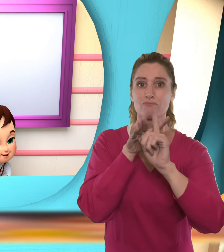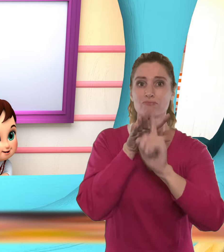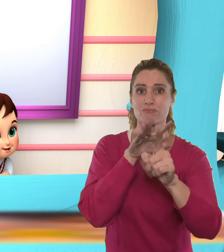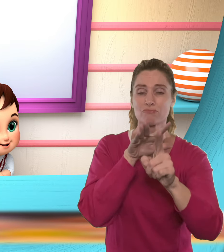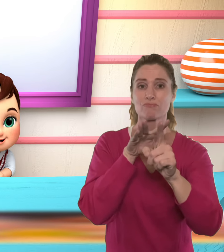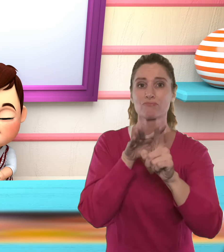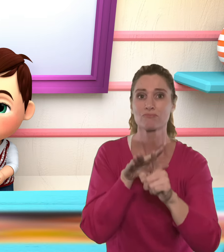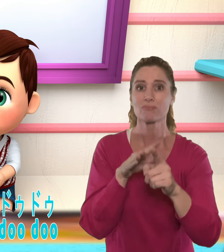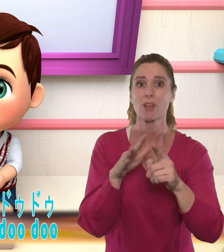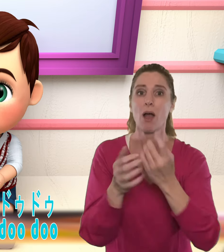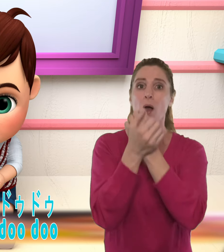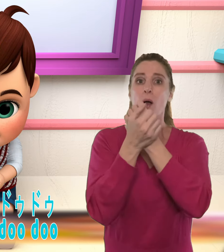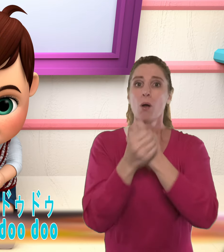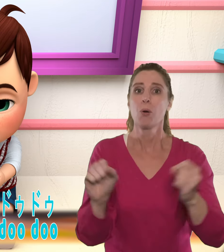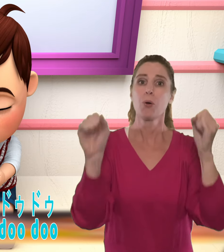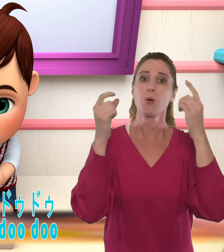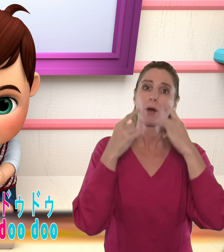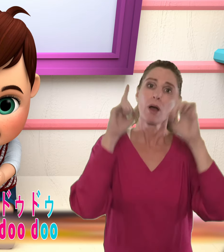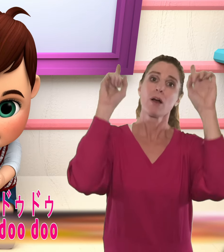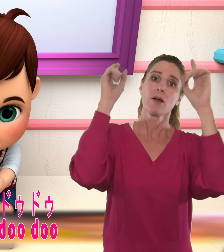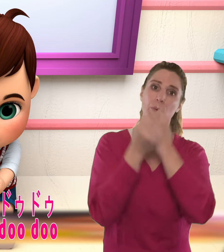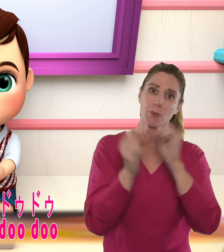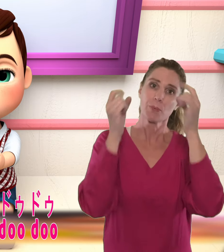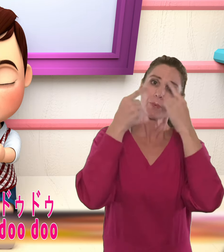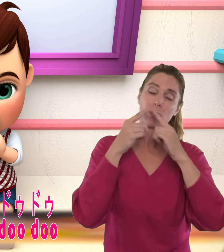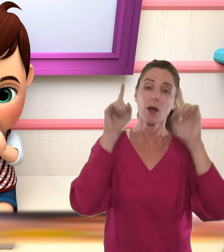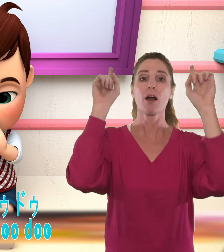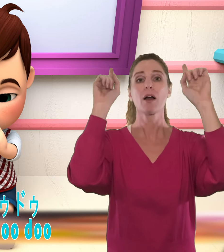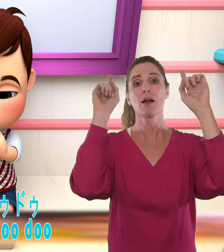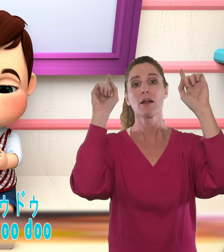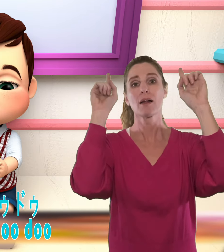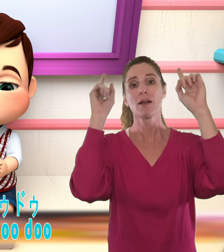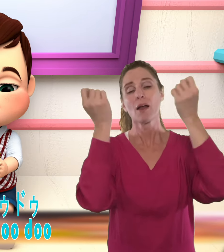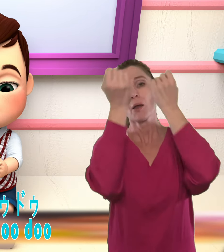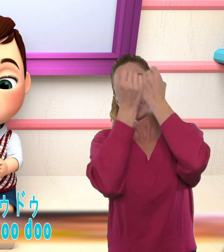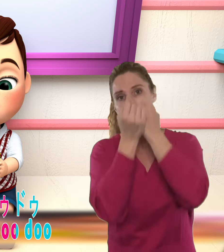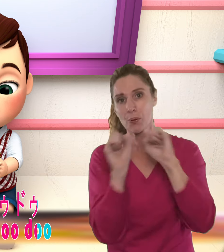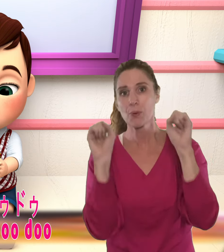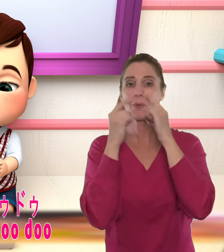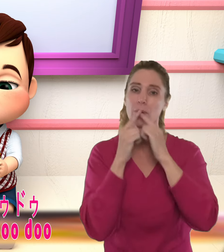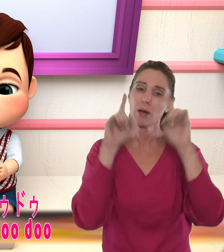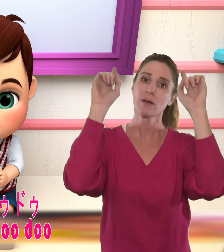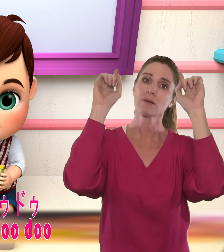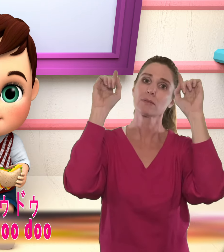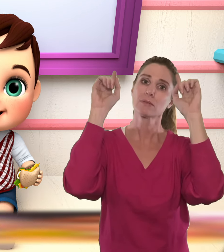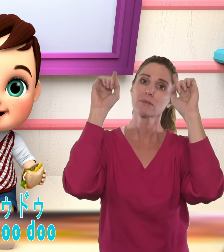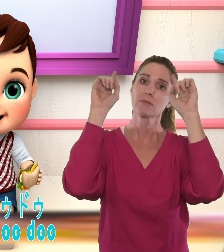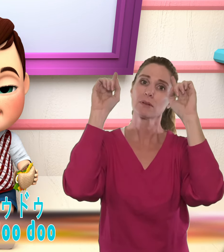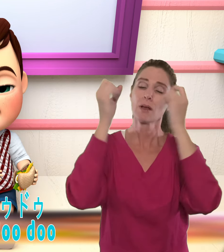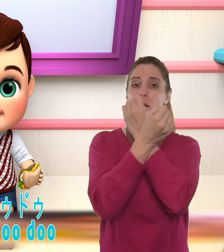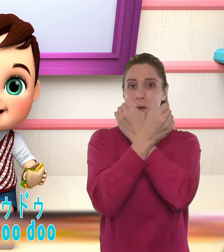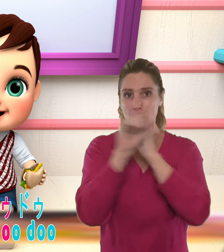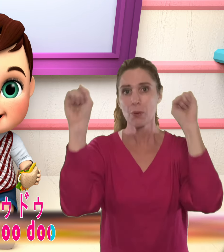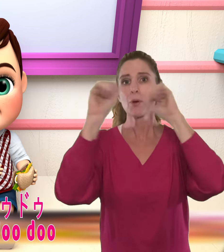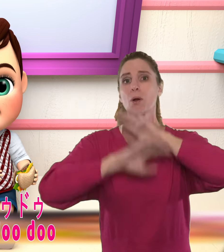逃げろもう安心たた今日